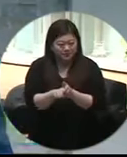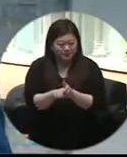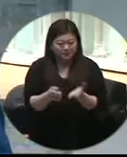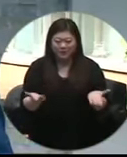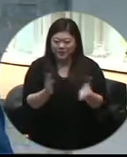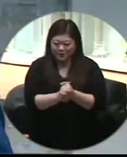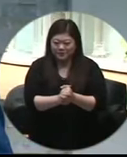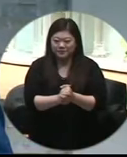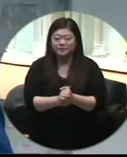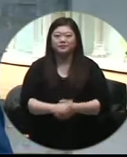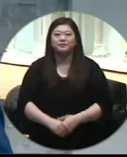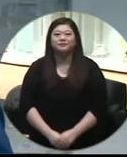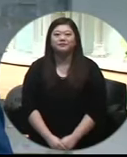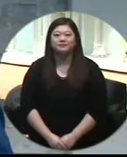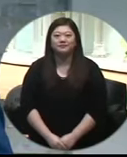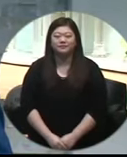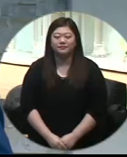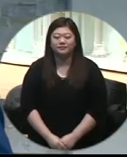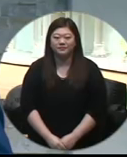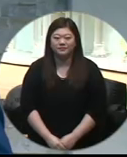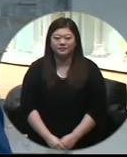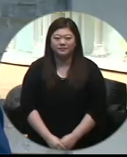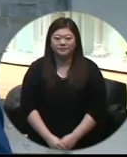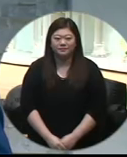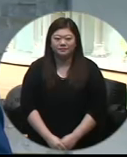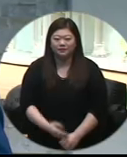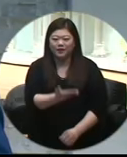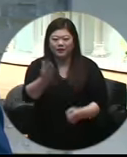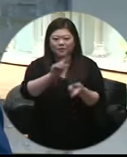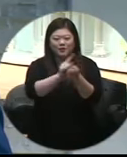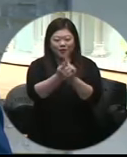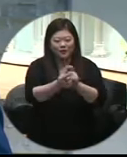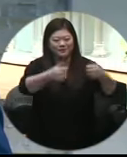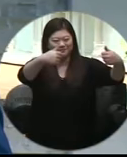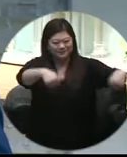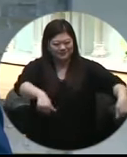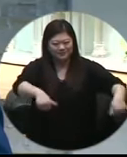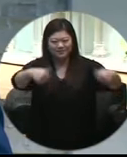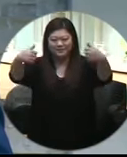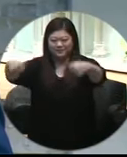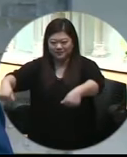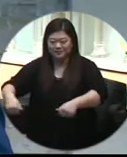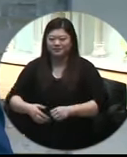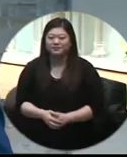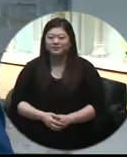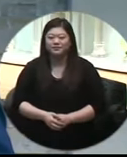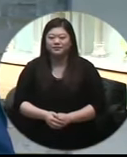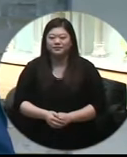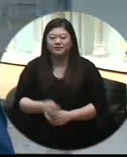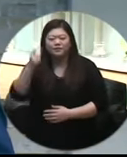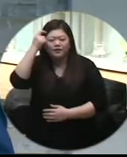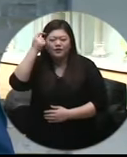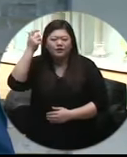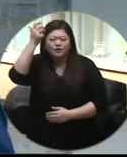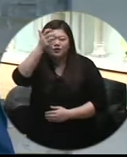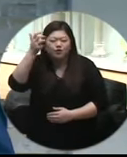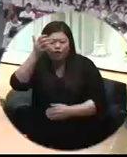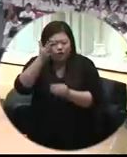아멘. 우리 정은 세계 또 성도들 같이 서로 다 인사합시다. 영적인 삶을